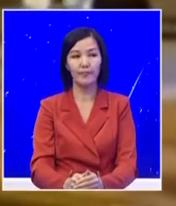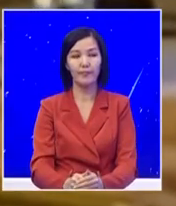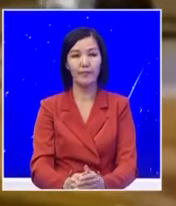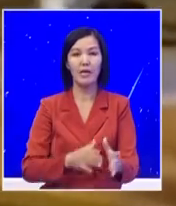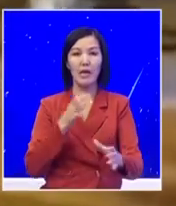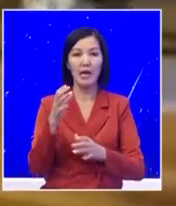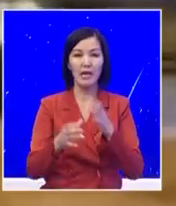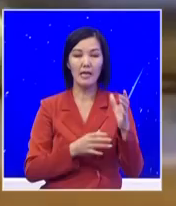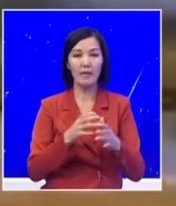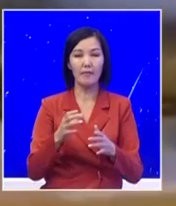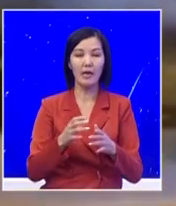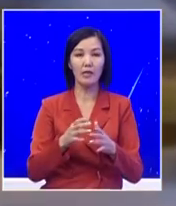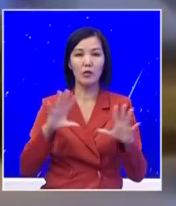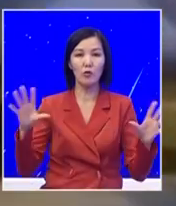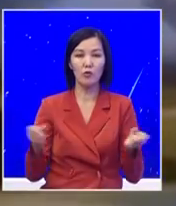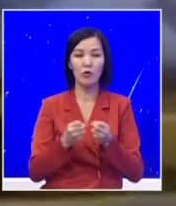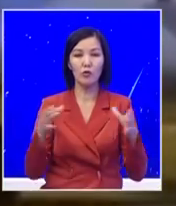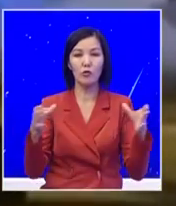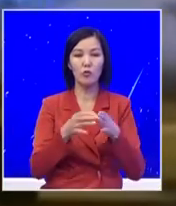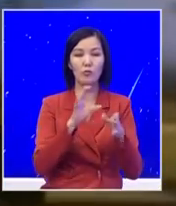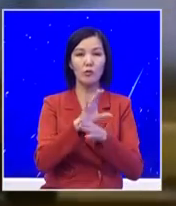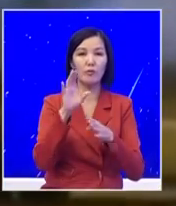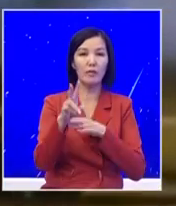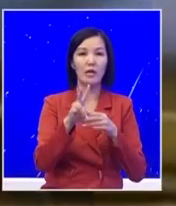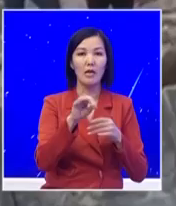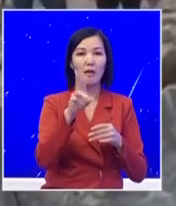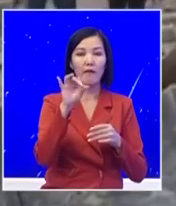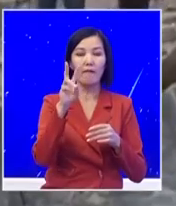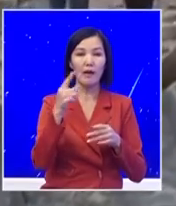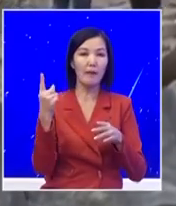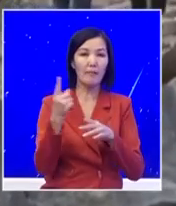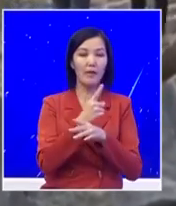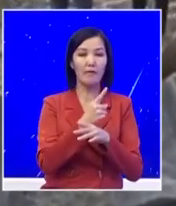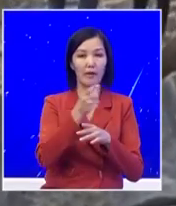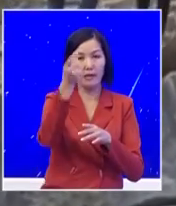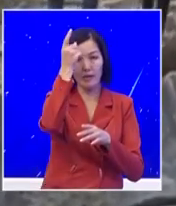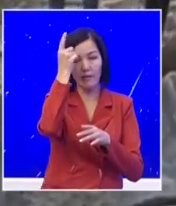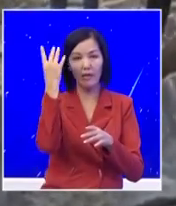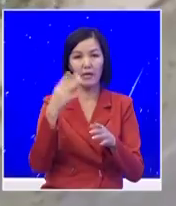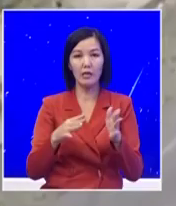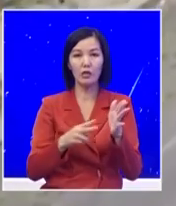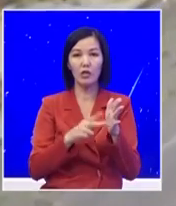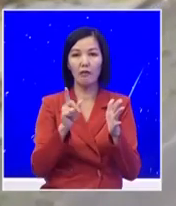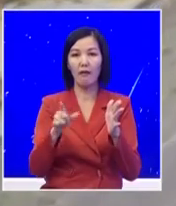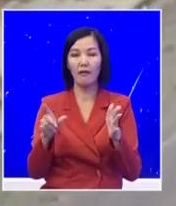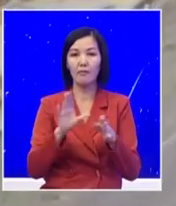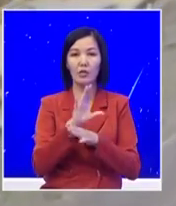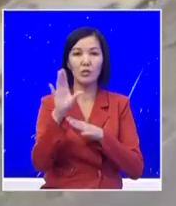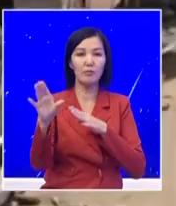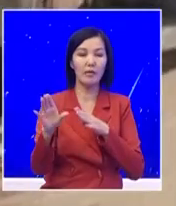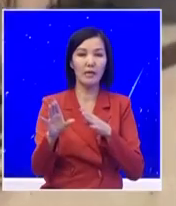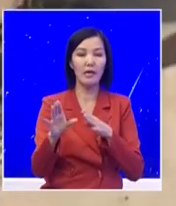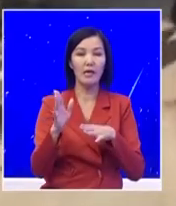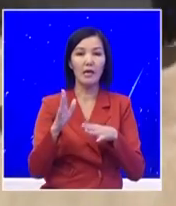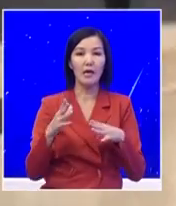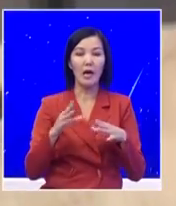Әлем елдері Бейрутке құтқарушылар тобын аттандырып жатыр. Ливанға алғашқылардың бірі болып, Германия 47 құтқарушысын жіберді. Арнайы